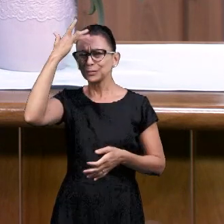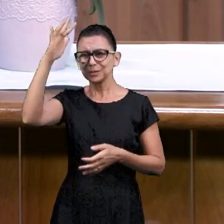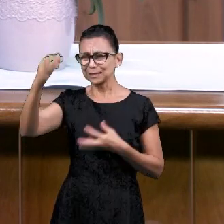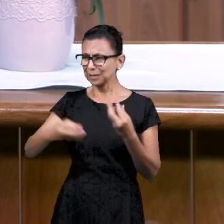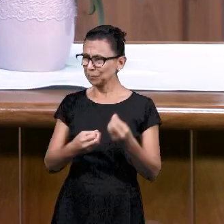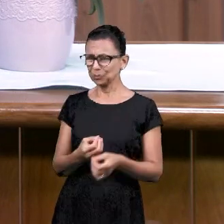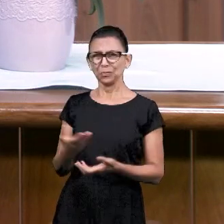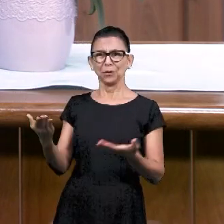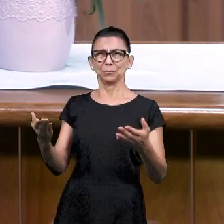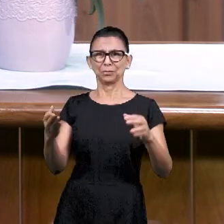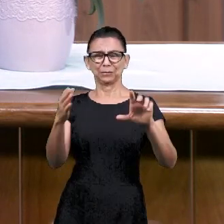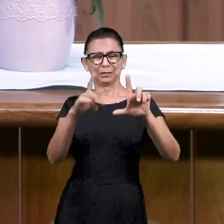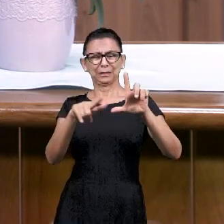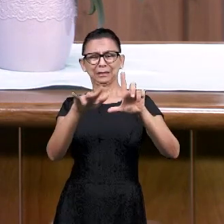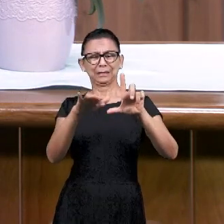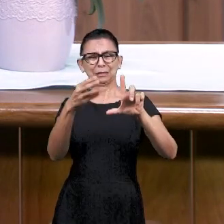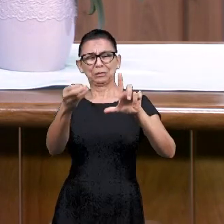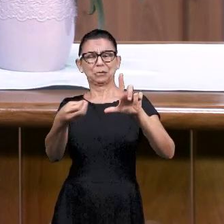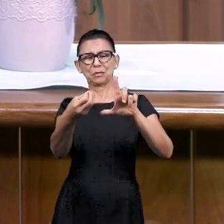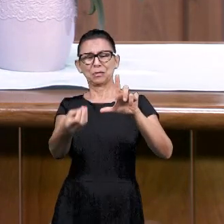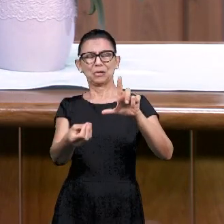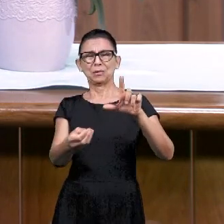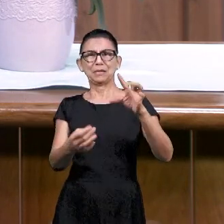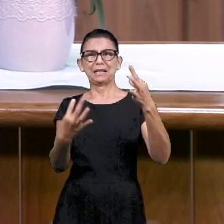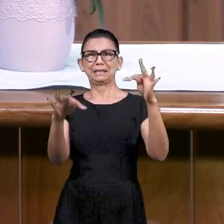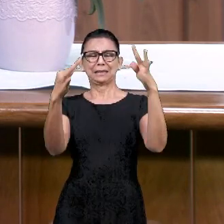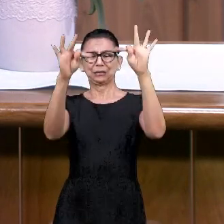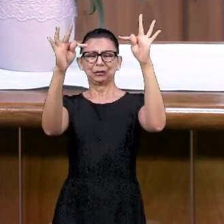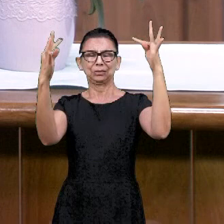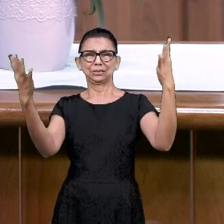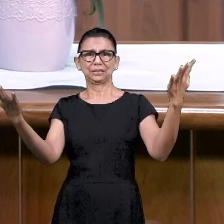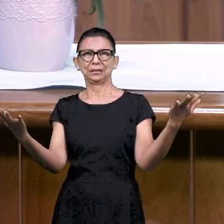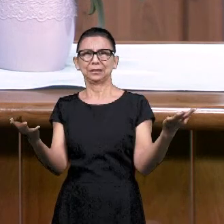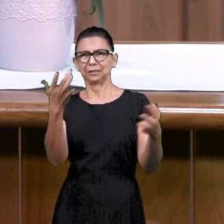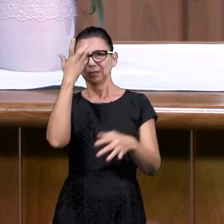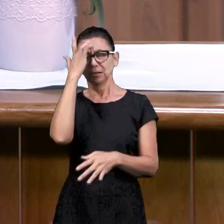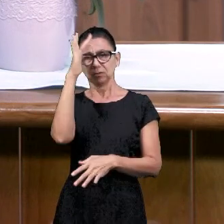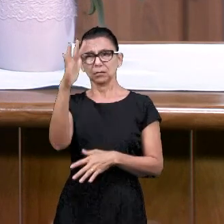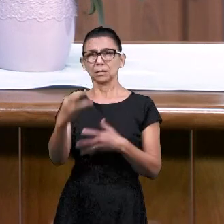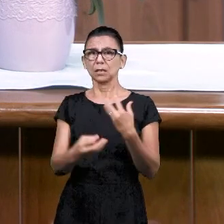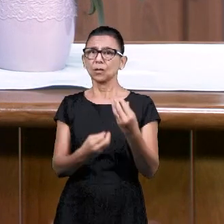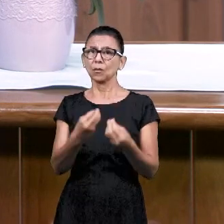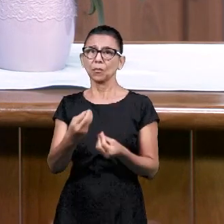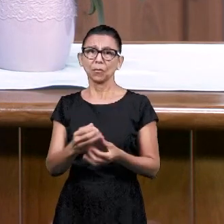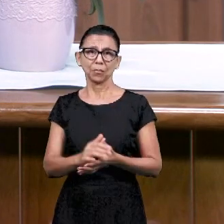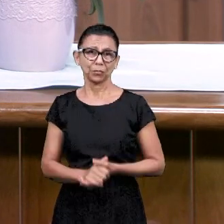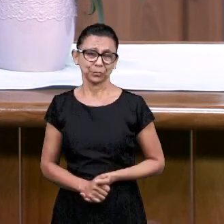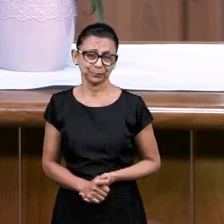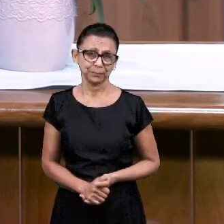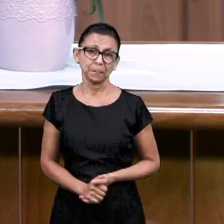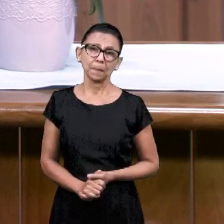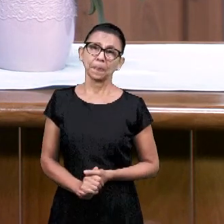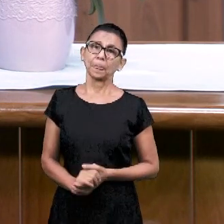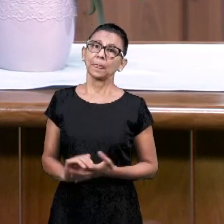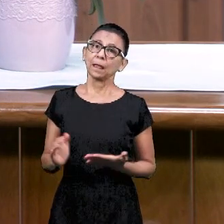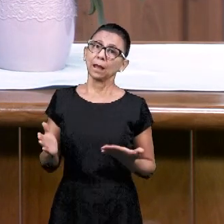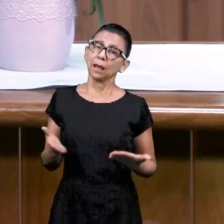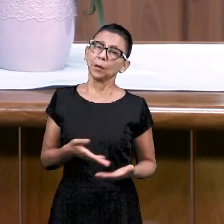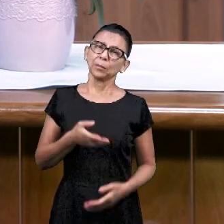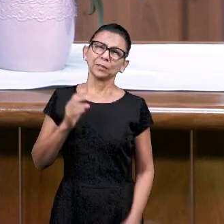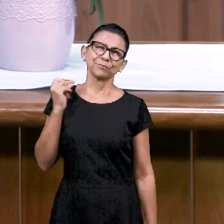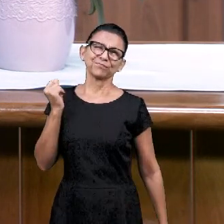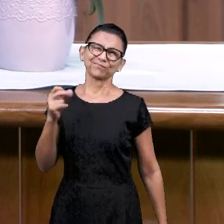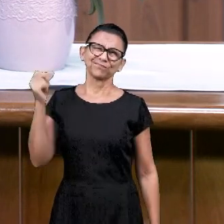savent pas comment utiliser ce QR code. C'est quoi cette technologie? n'a pas eu une explication dans ce